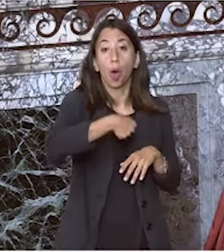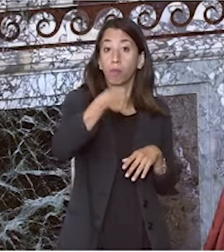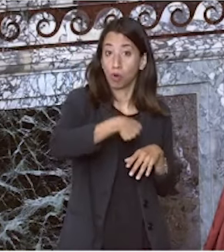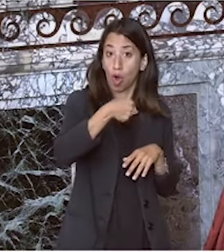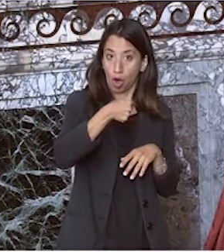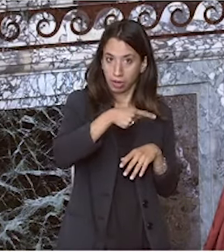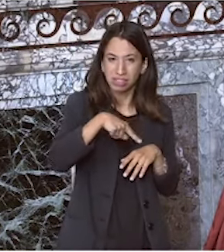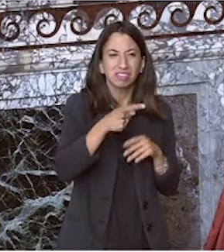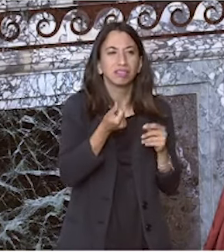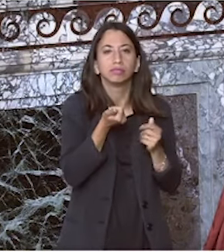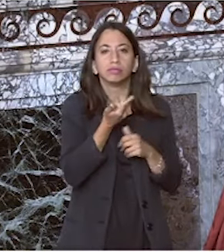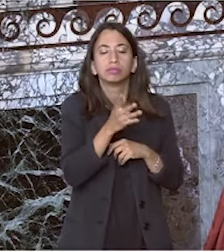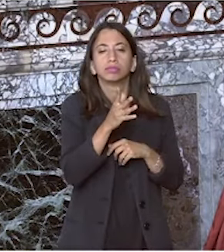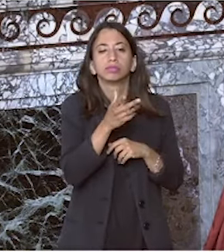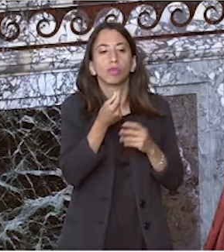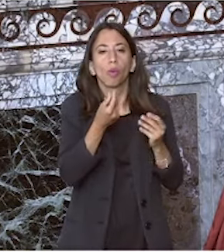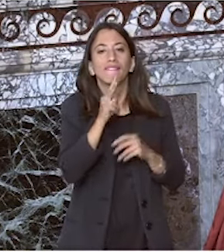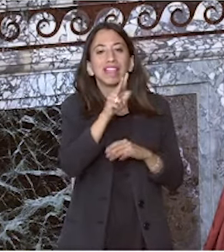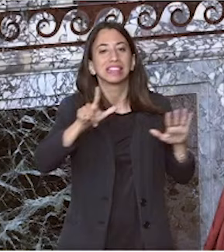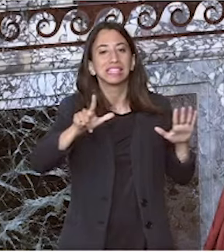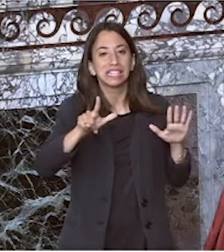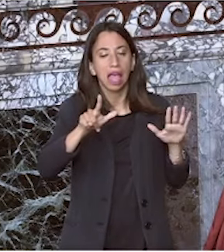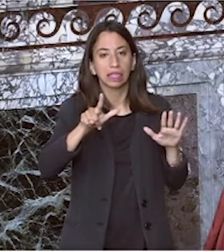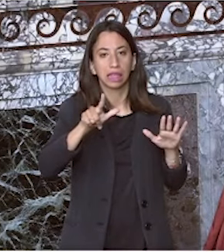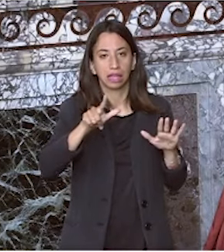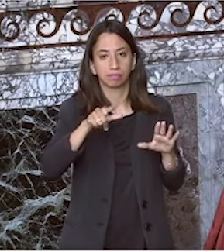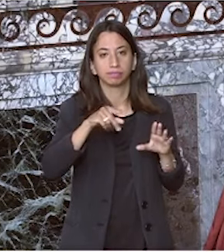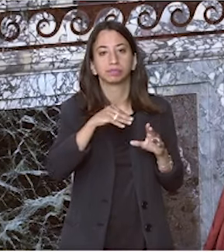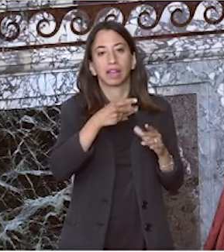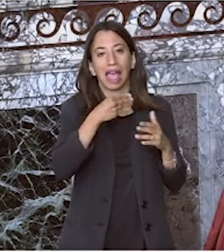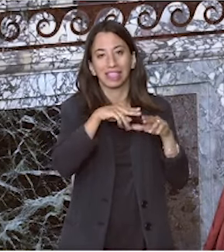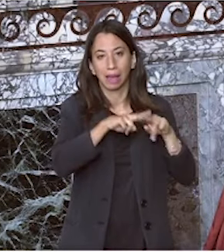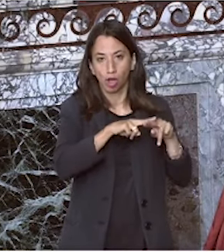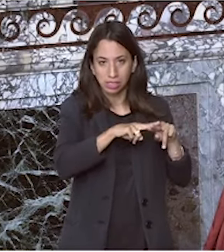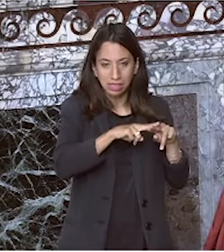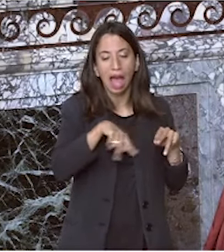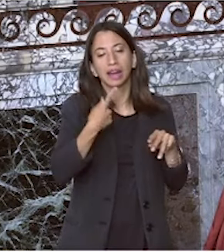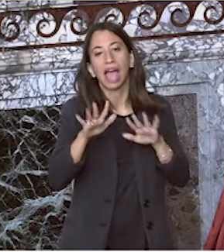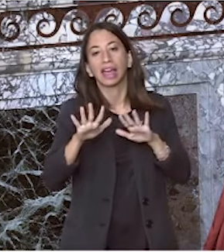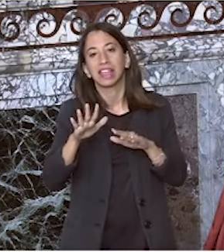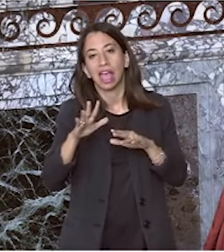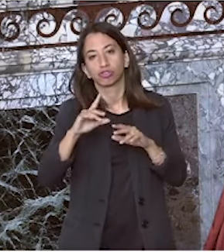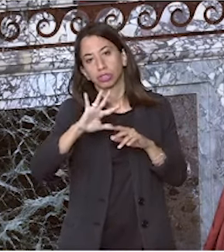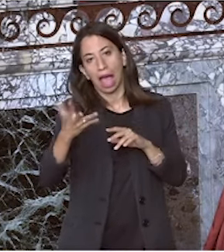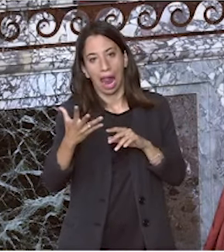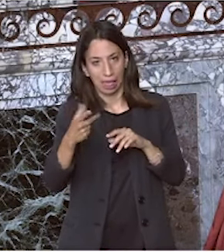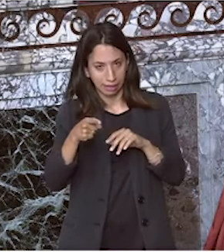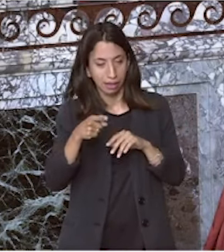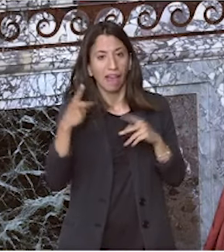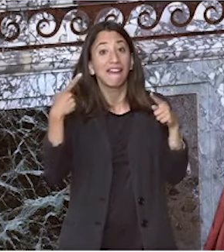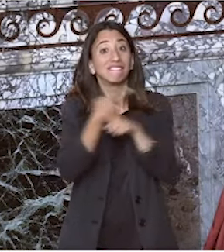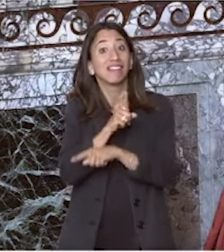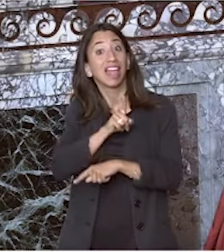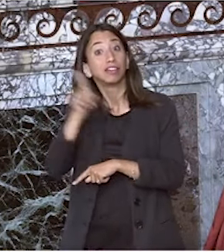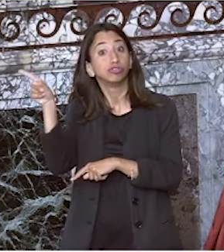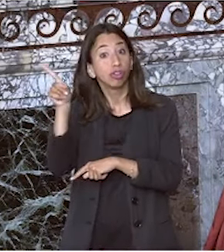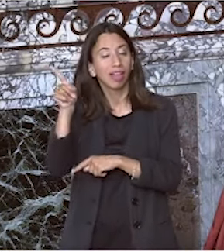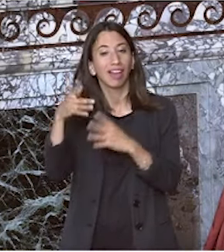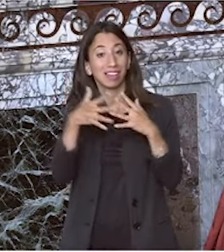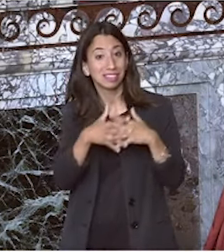si contano 27 depositari centrali e 10 controparti centrali. Negli Stati Uniti operano 24